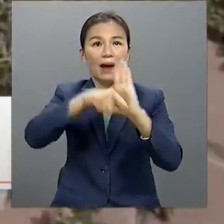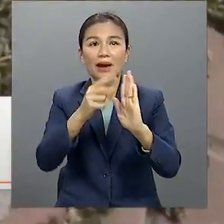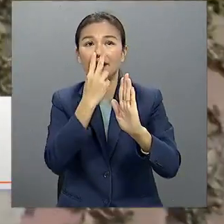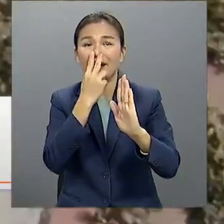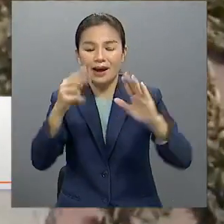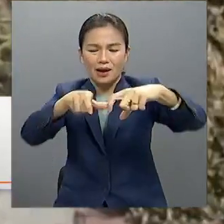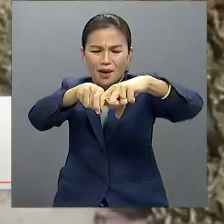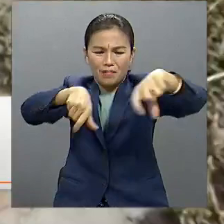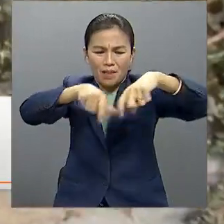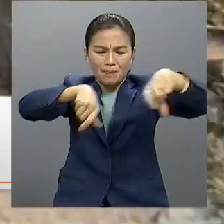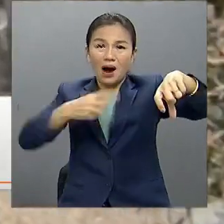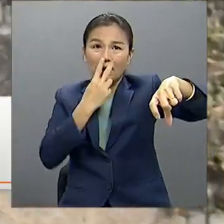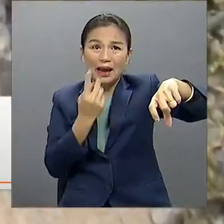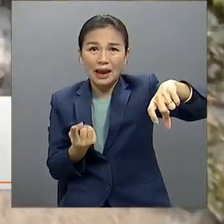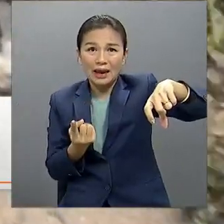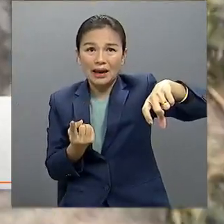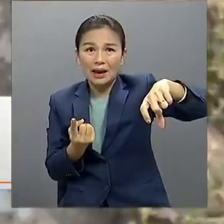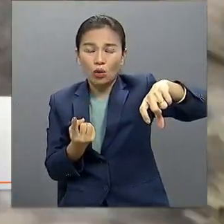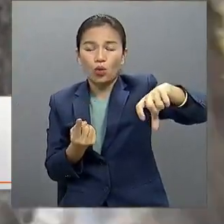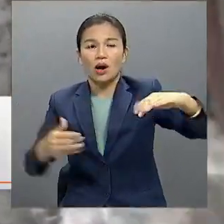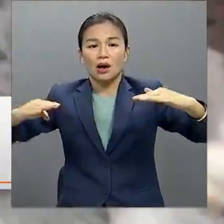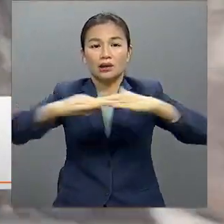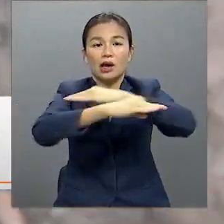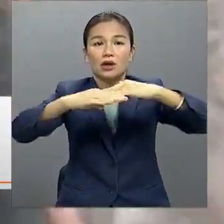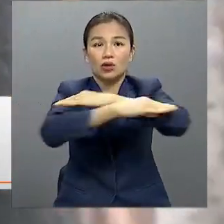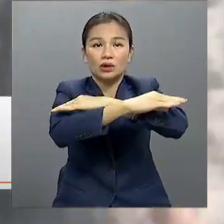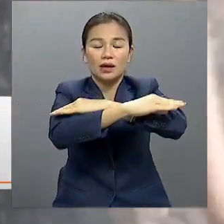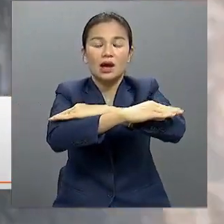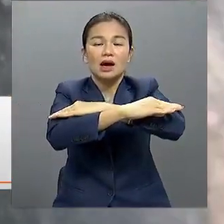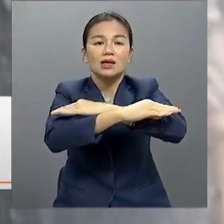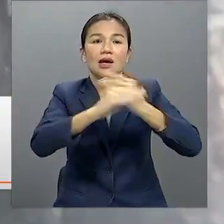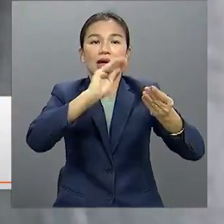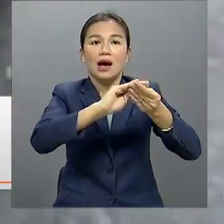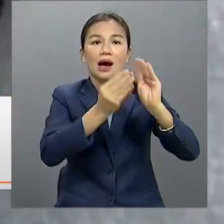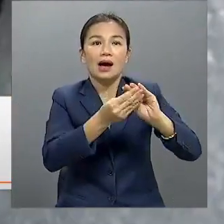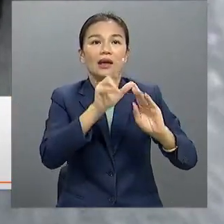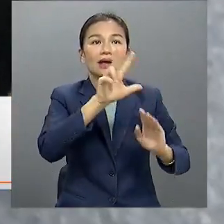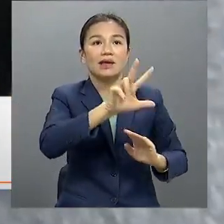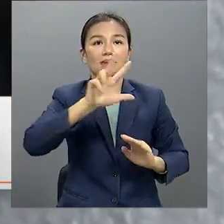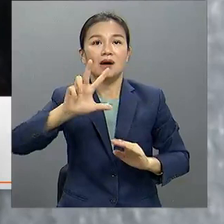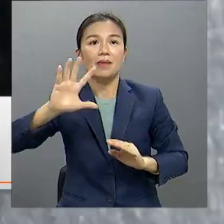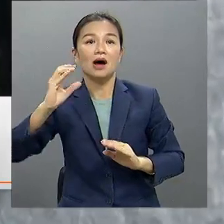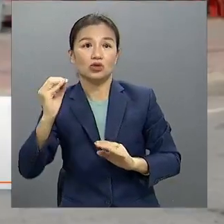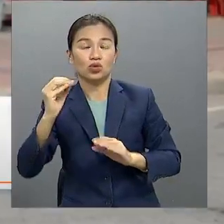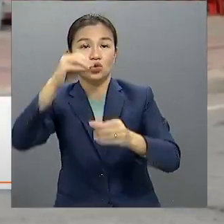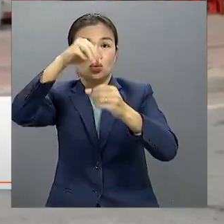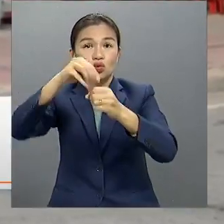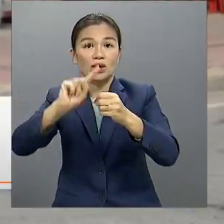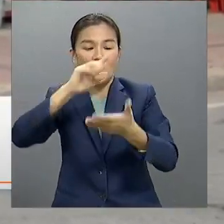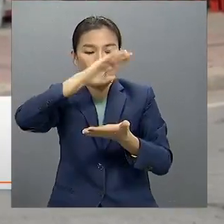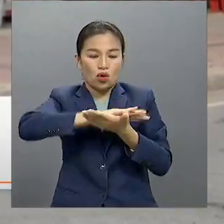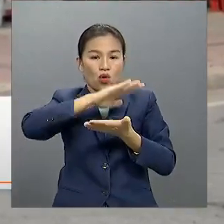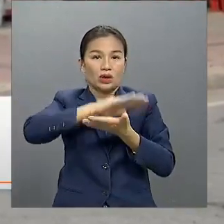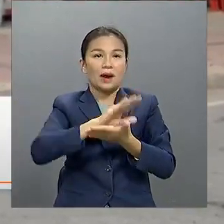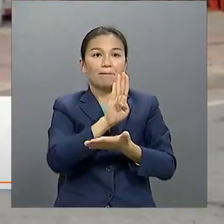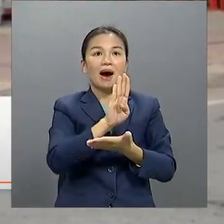คะ3350ด่านช้าง3ชุกหมู่ที่5ตำบลหนองมะค่าโมงอยู่ตรงข้ามโรงเรียนบรรหารจำใสวิทยา